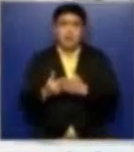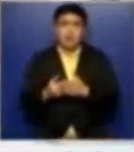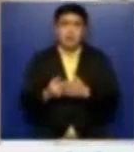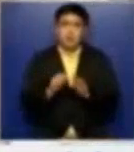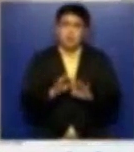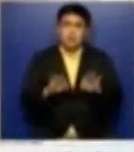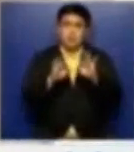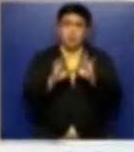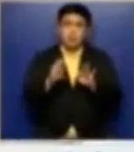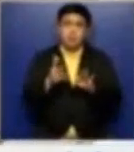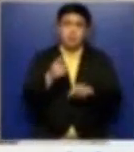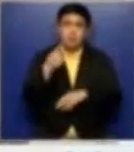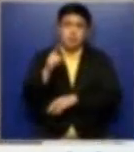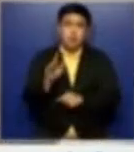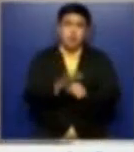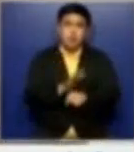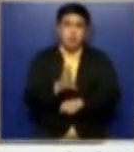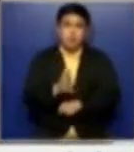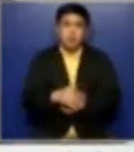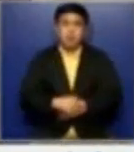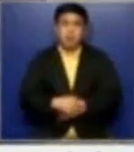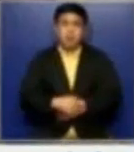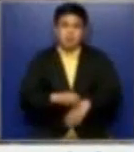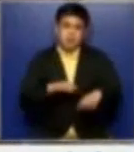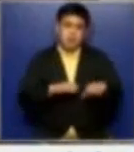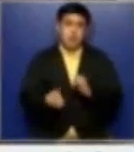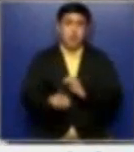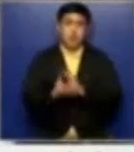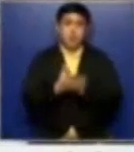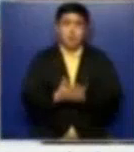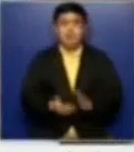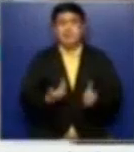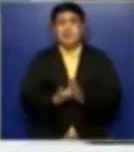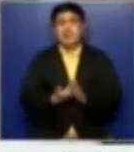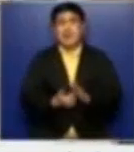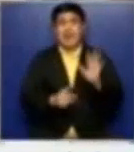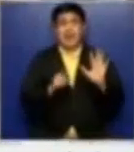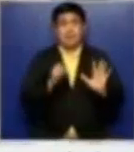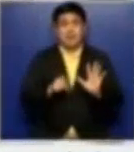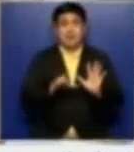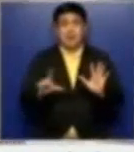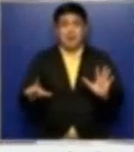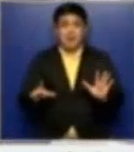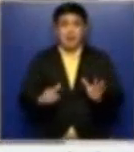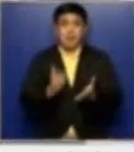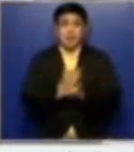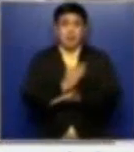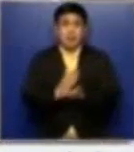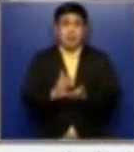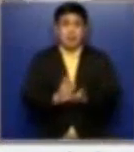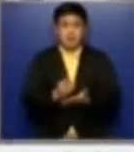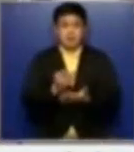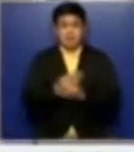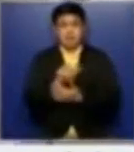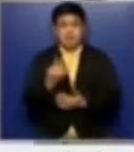แล้วจัดงบประมาณที่ทารุณกรรมชาวบ้านงบประมาณ 5,000 ล้านนะครับถนนเส้นนี้แบ่งเป็น4ตอนนะ